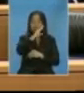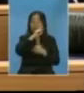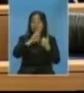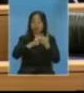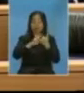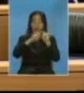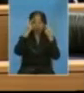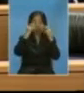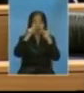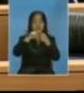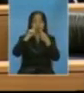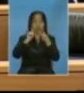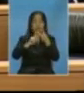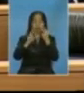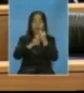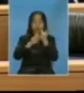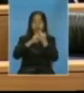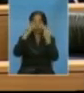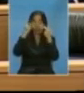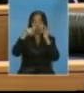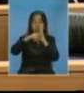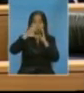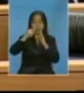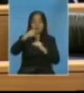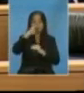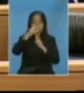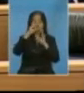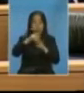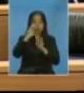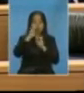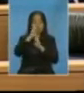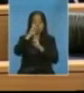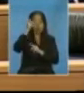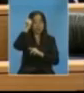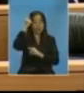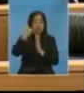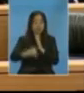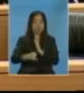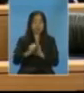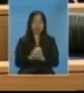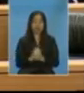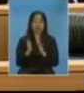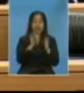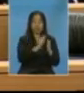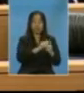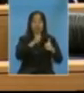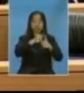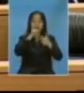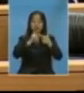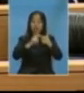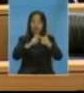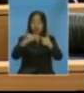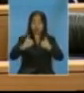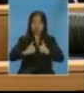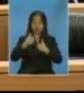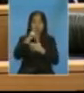ติรัตน์และท่านรองนายกเฉลิมพูดเนี่ยจะทำให้เกิดความเข้าใจผิดประการที่สองที่กระผมถูกพาดพิงความจริงตั้